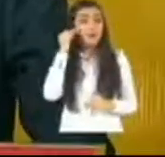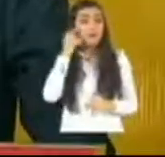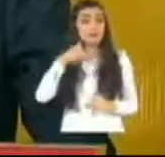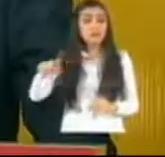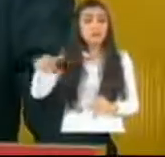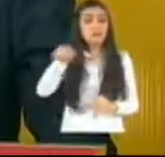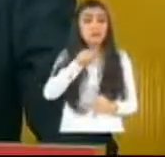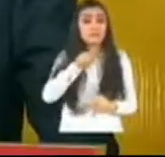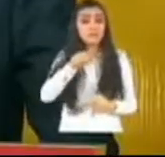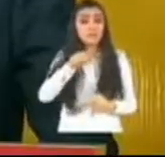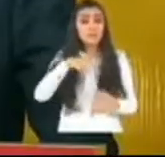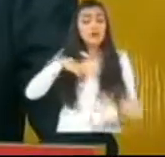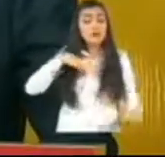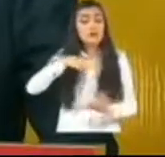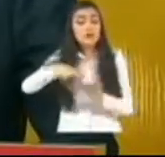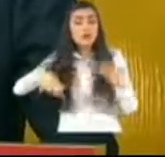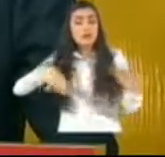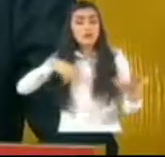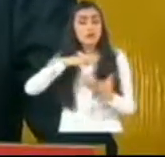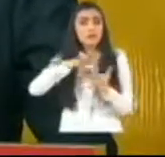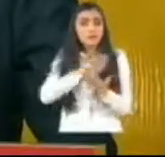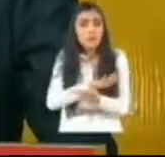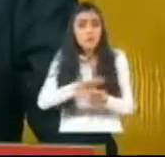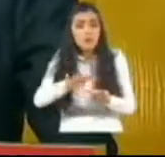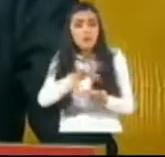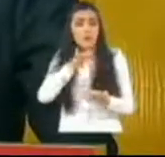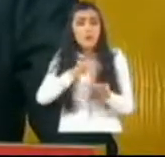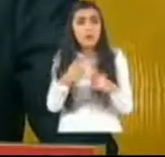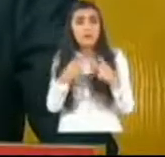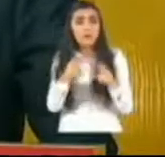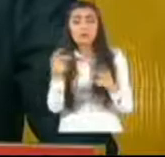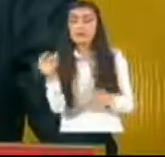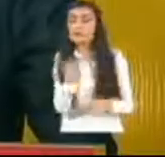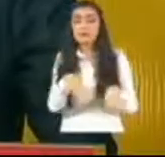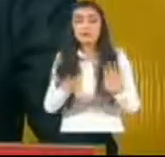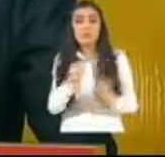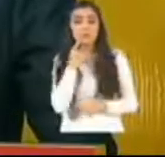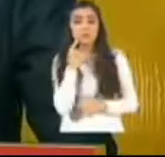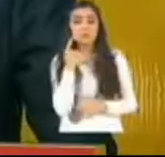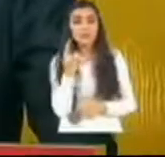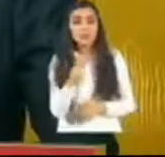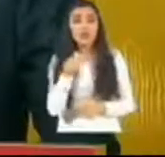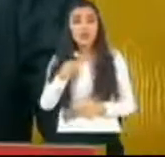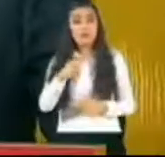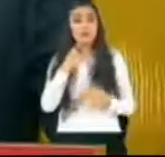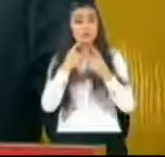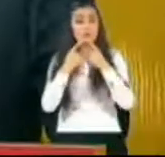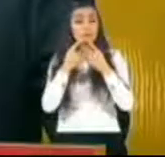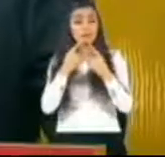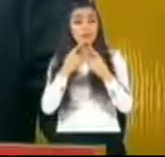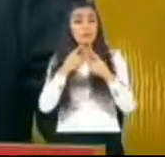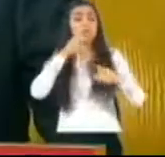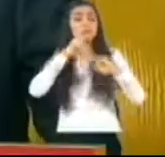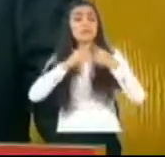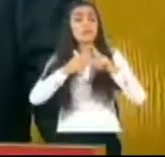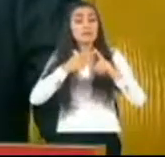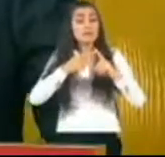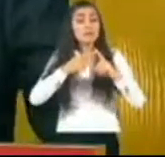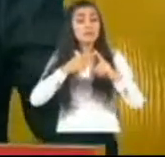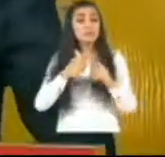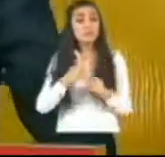anlayışlarının kaos ve kargaşaya ortam hazırlaması kaçınılmazdır. Bu itibarla